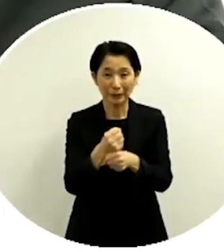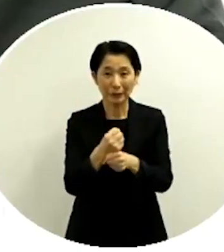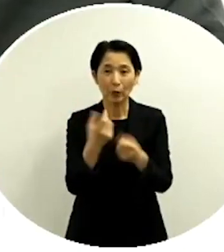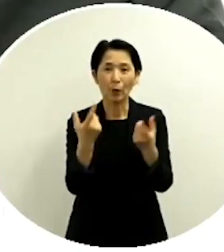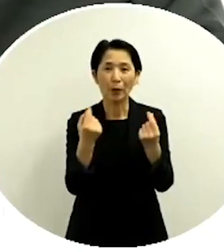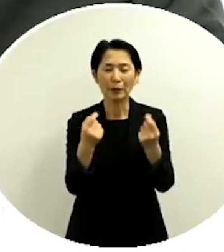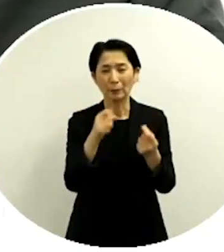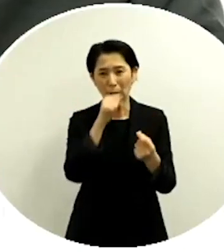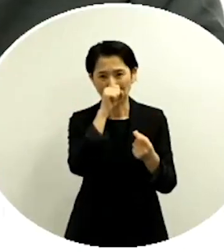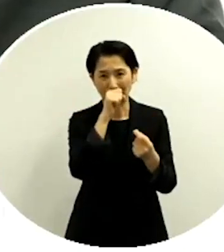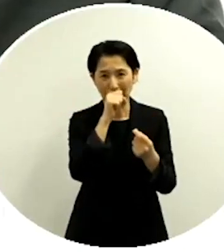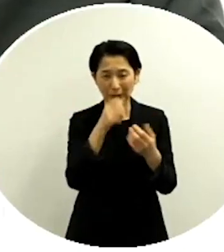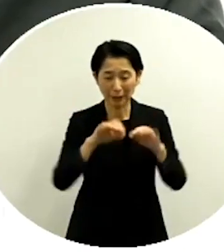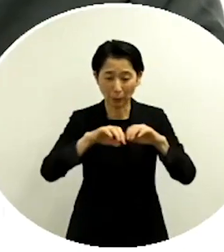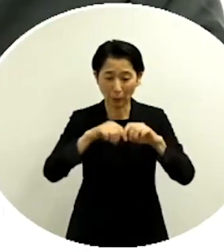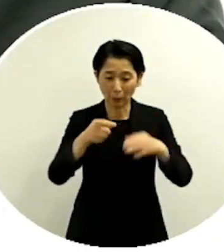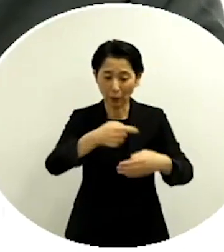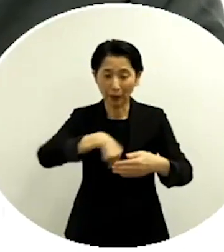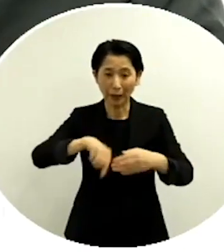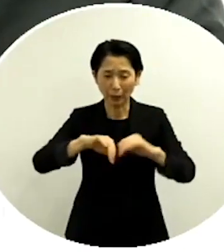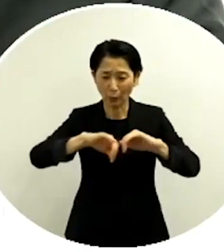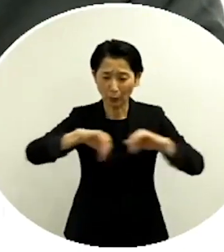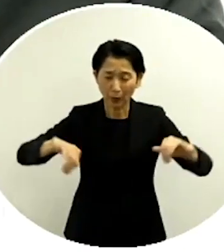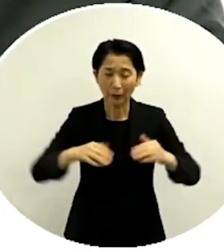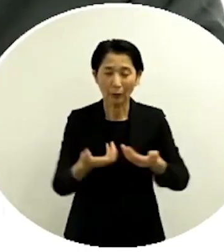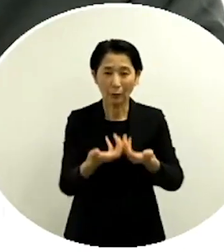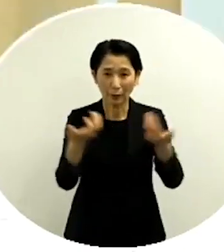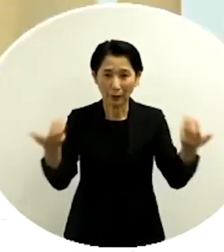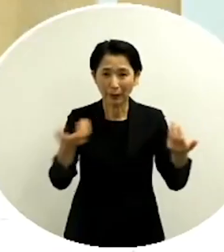いうようなあぁそういった工夫が